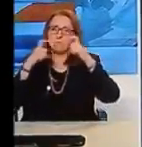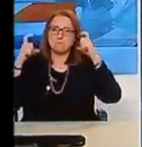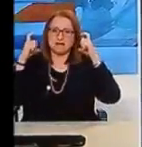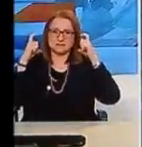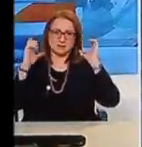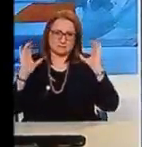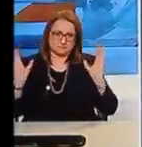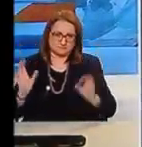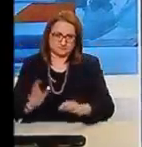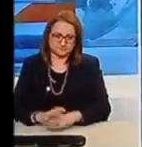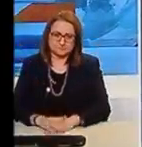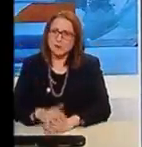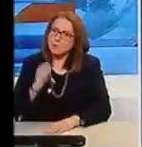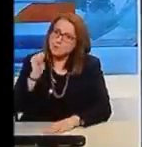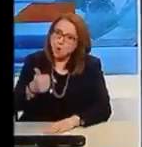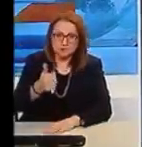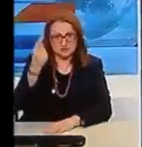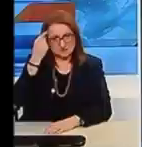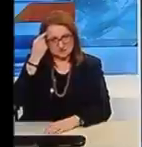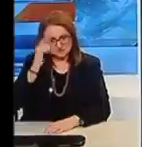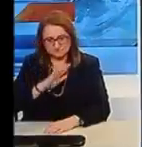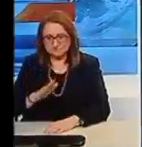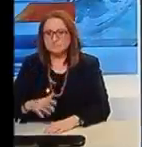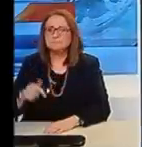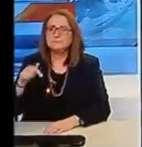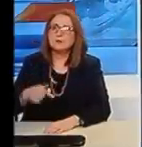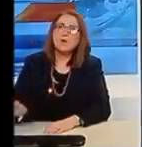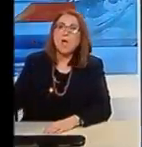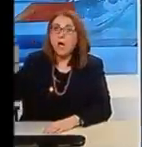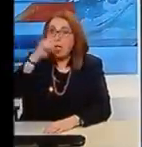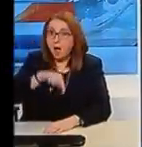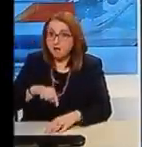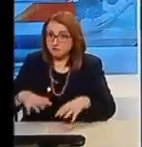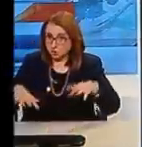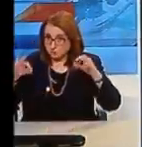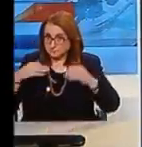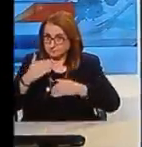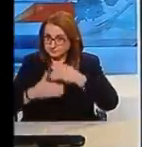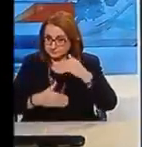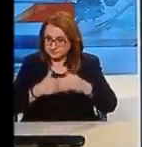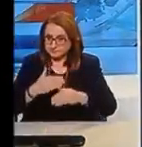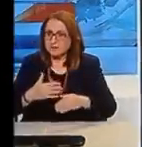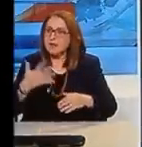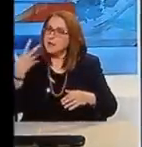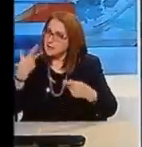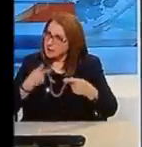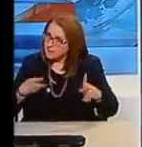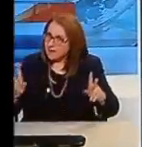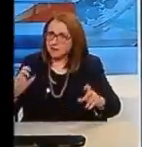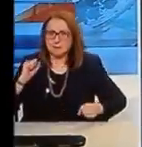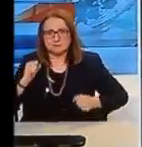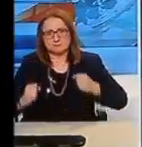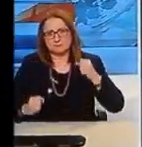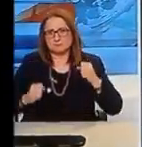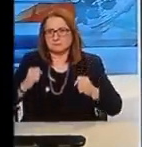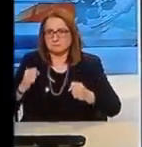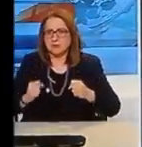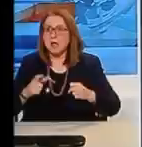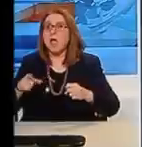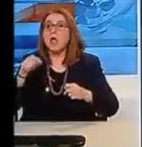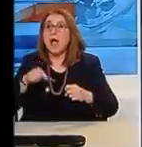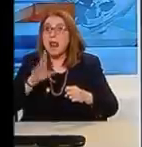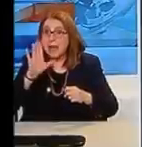επιπλέον διευκρινήσεις σχετικά με τα όσα ισχύουν από αύριο. Δραστηριότητες ευεξίας, κάτω από κωδικούς κέντρων